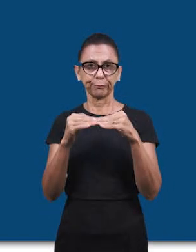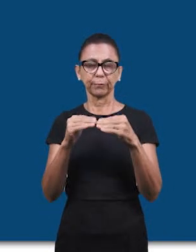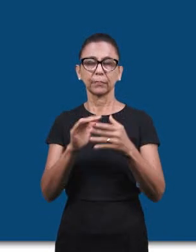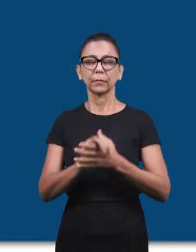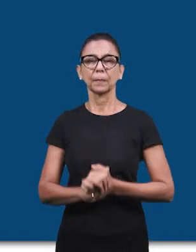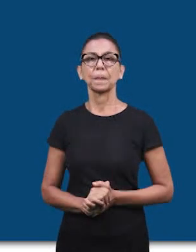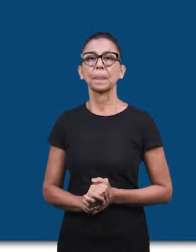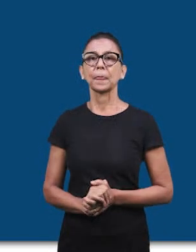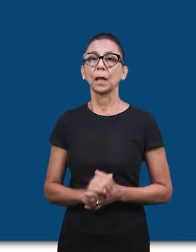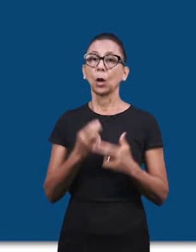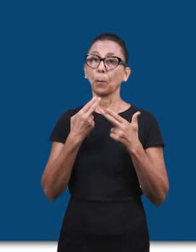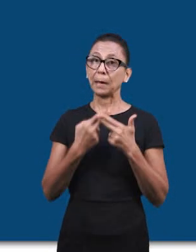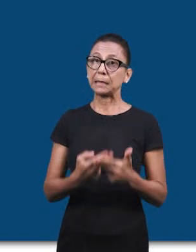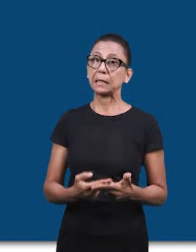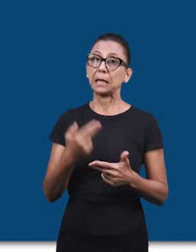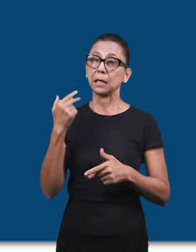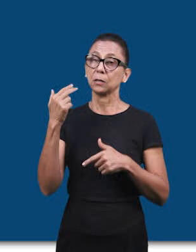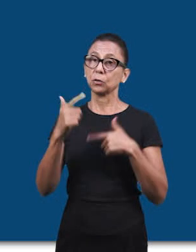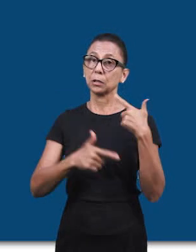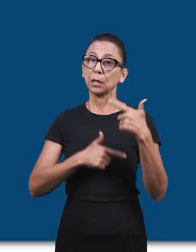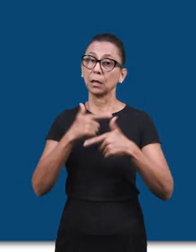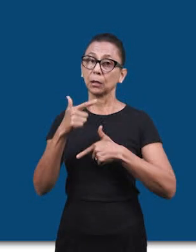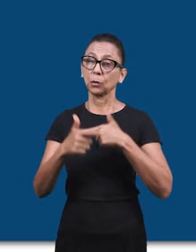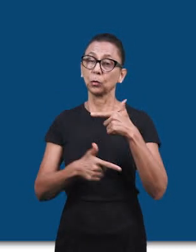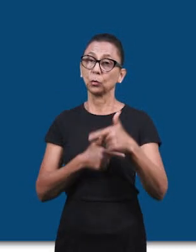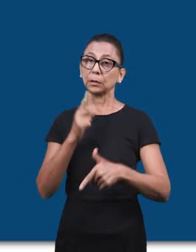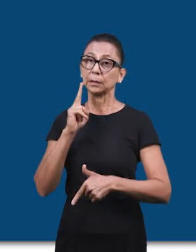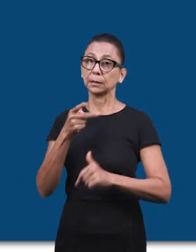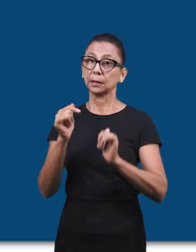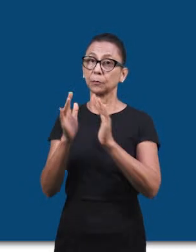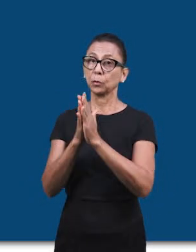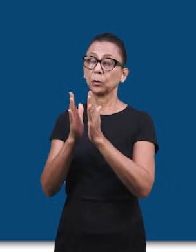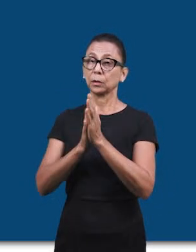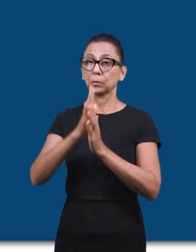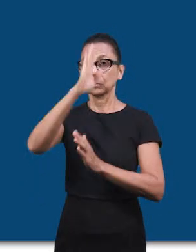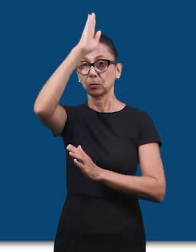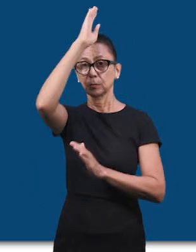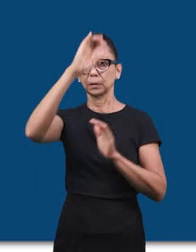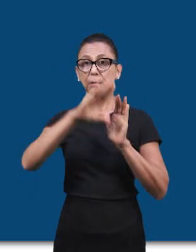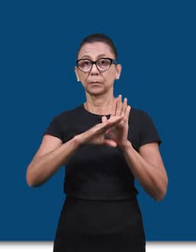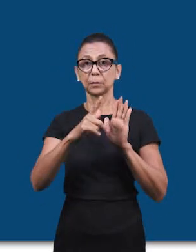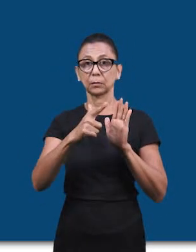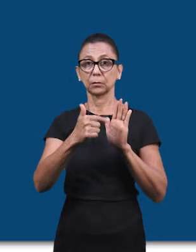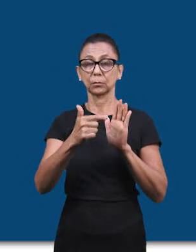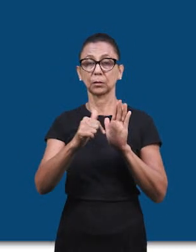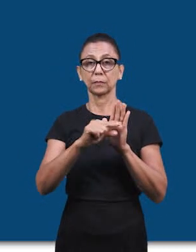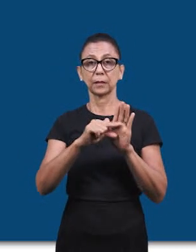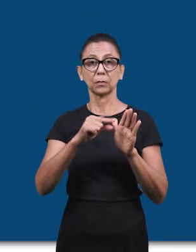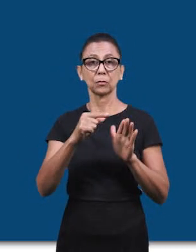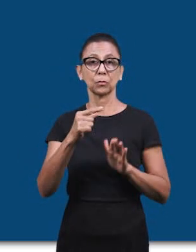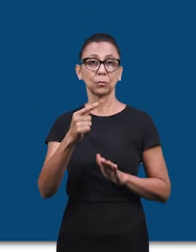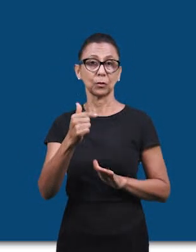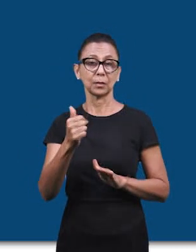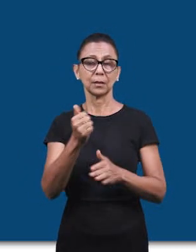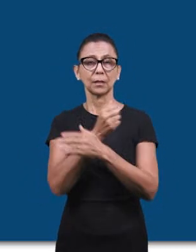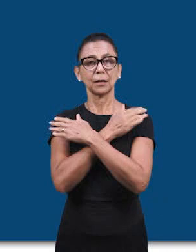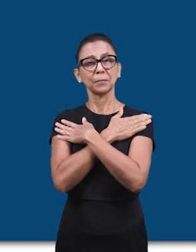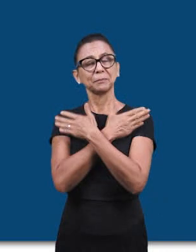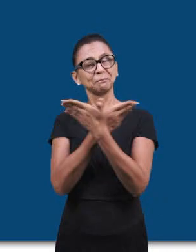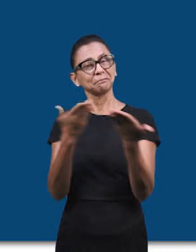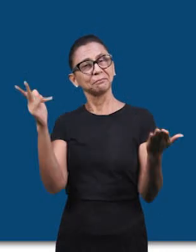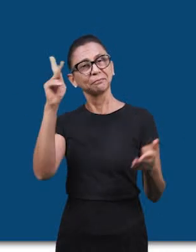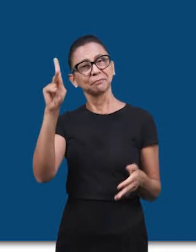одного тела. Я скажу вам, радуйтесь в надежде, будьте терпеливы в скорбях,